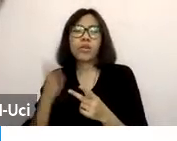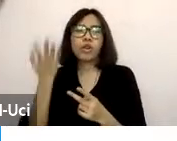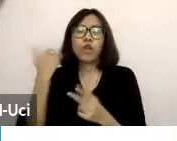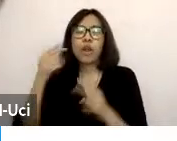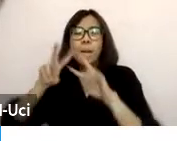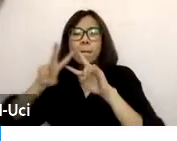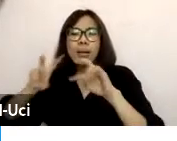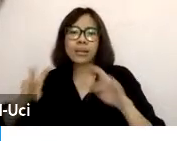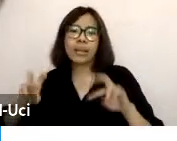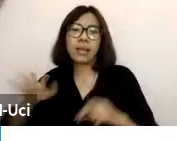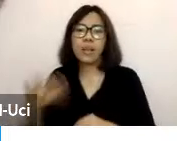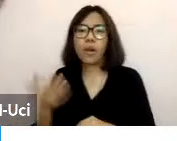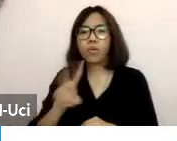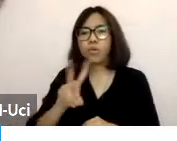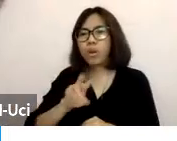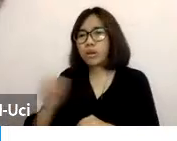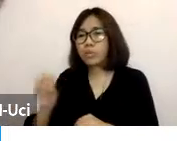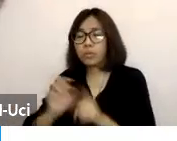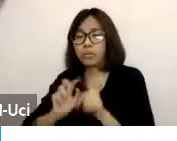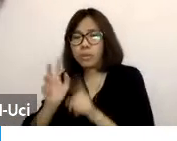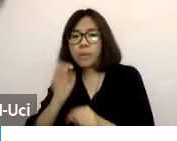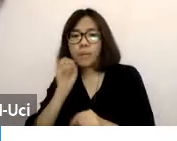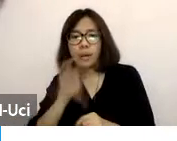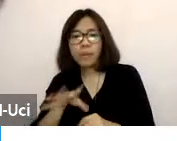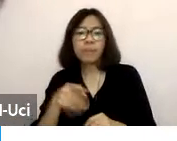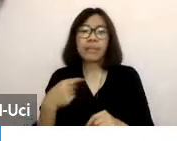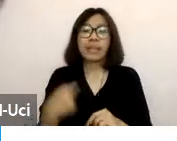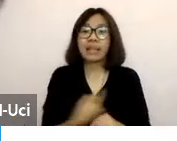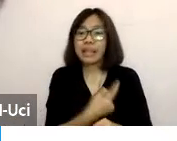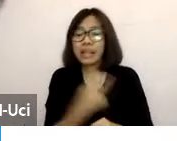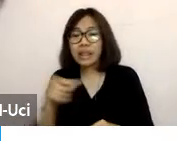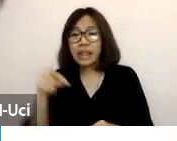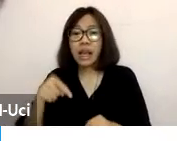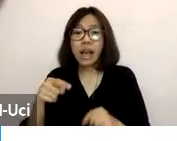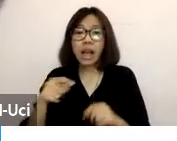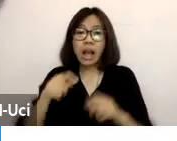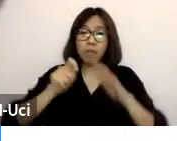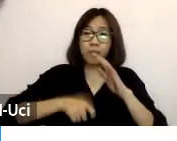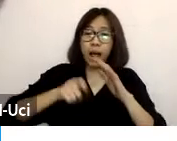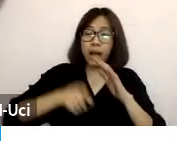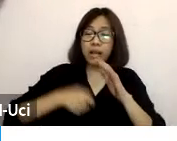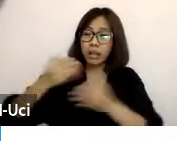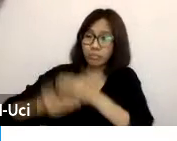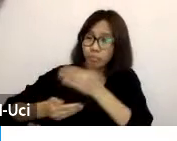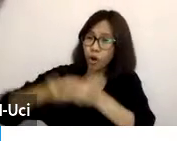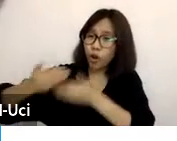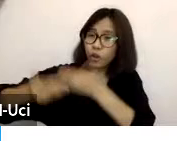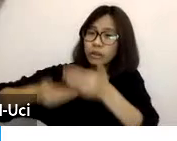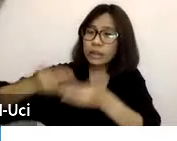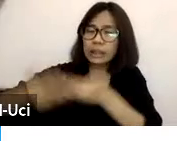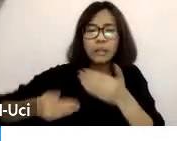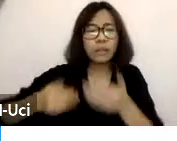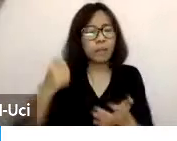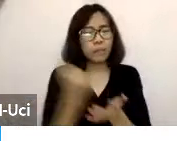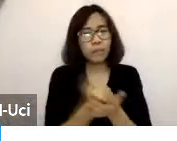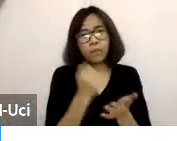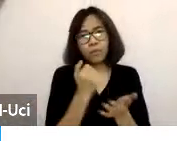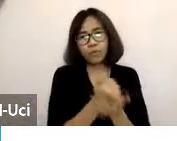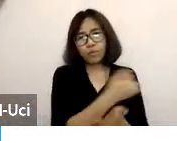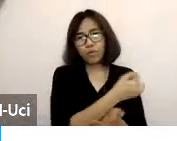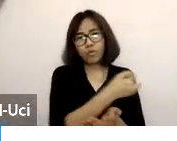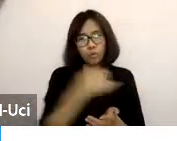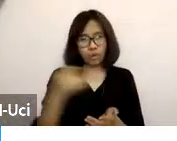2011 jam mengatakan gua future eksekusi perdata kita adalah yang doa bisa dikatakan sangat berat sekali apalagi kalau